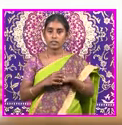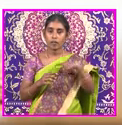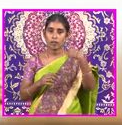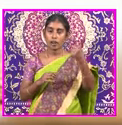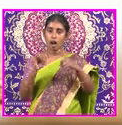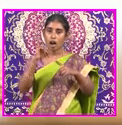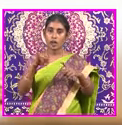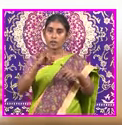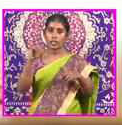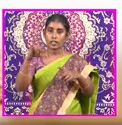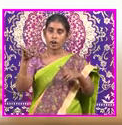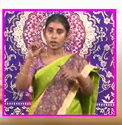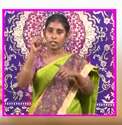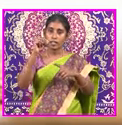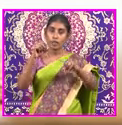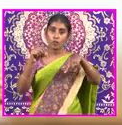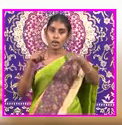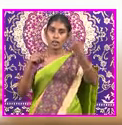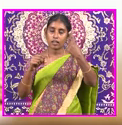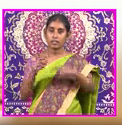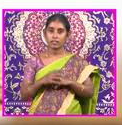பகுதியில் மகர ரேகை